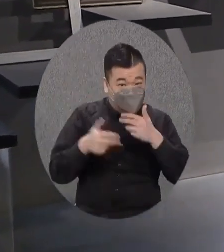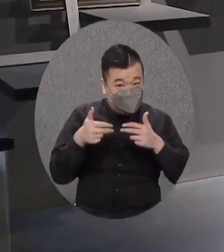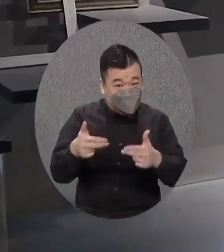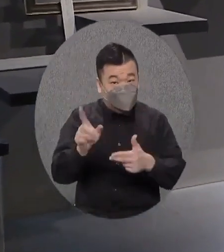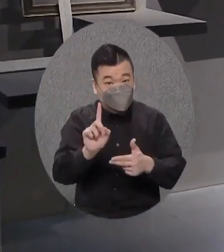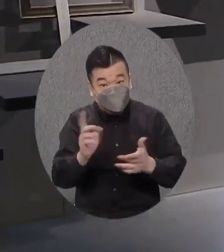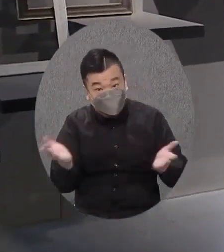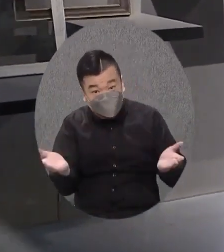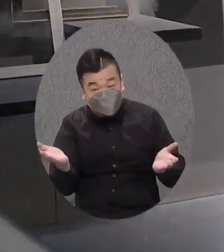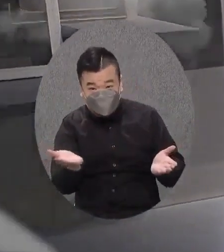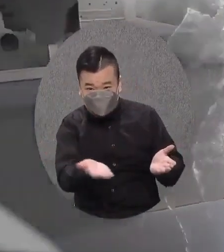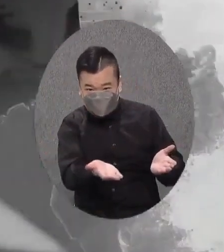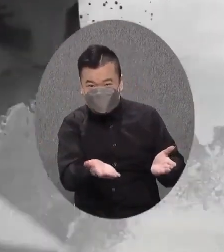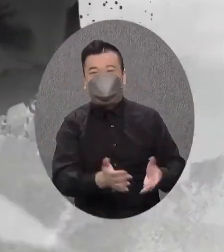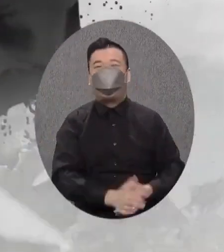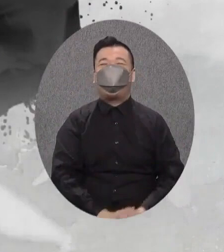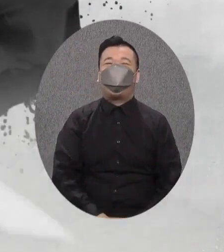嚟。